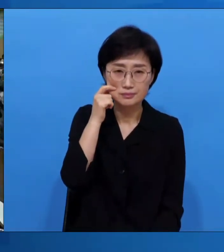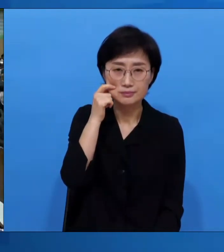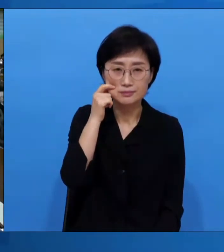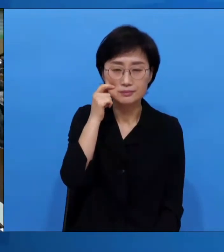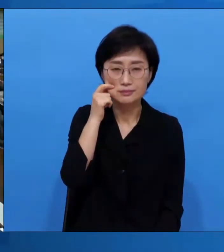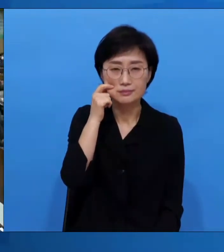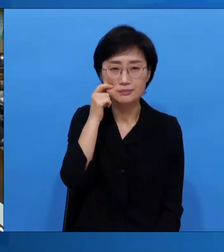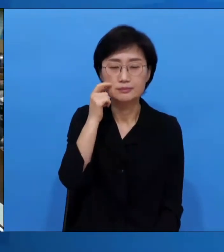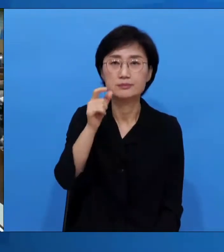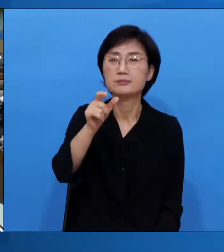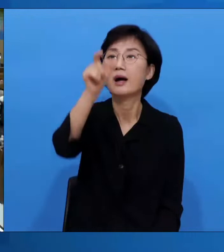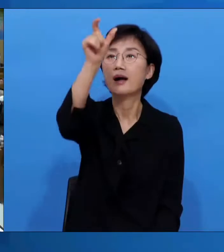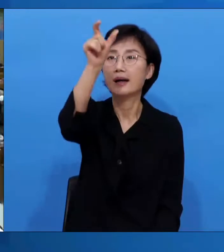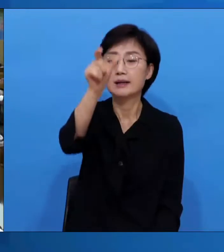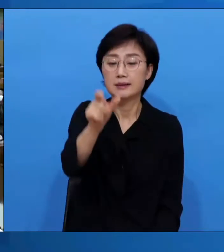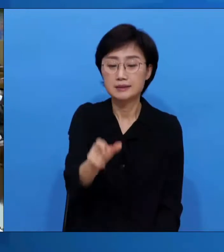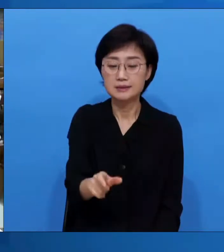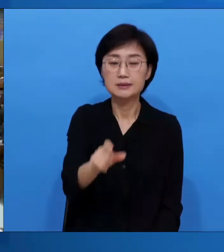없도다